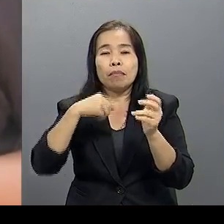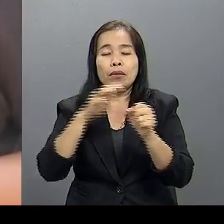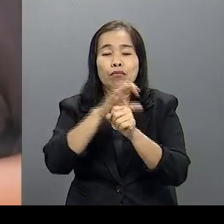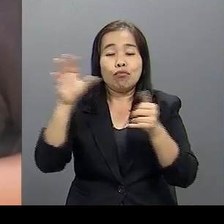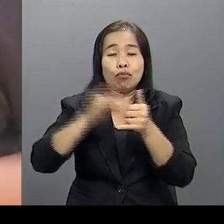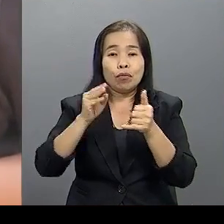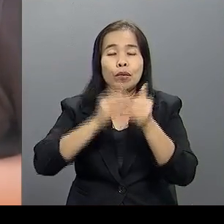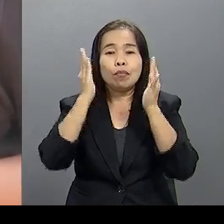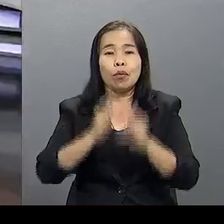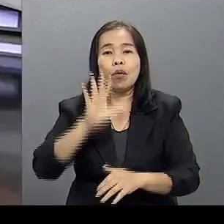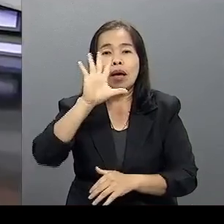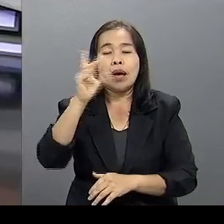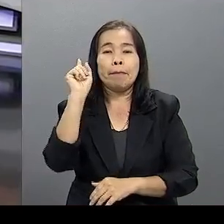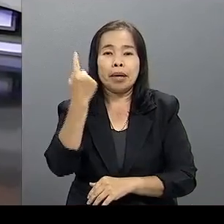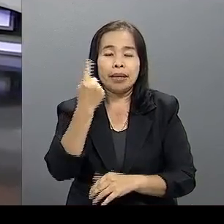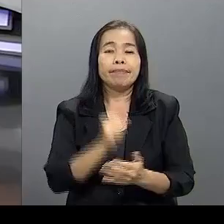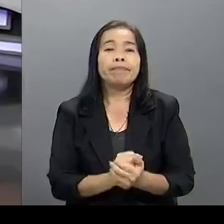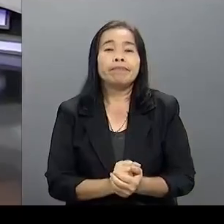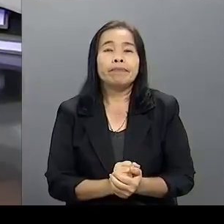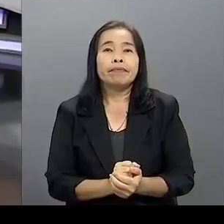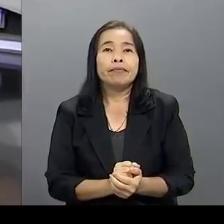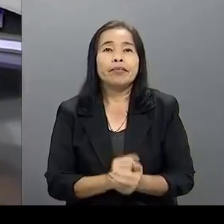ุณอนุชาคุจีรัชช 2011บ ขบคุณคุณปัดนะครับขอบคุณค่า